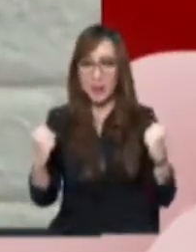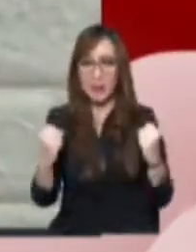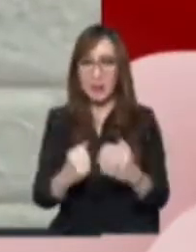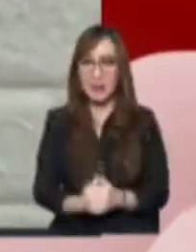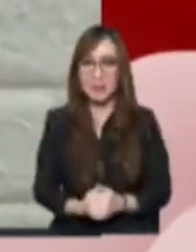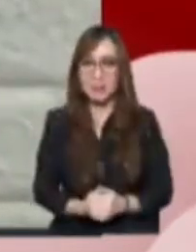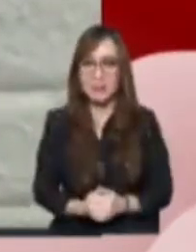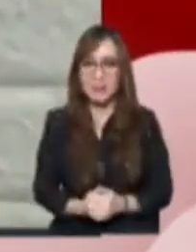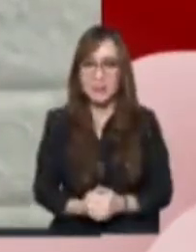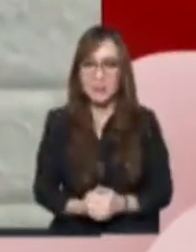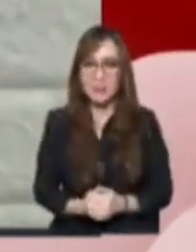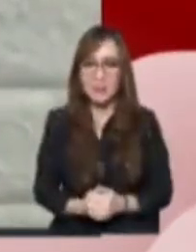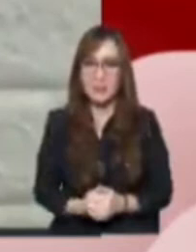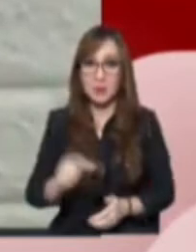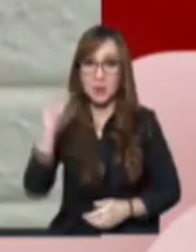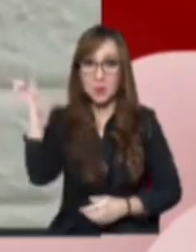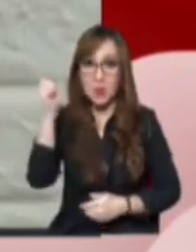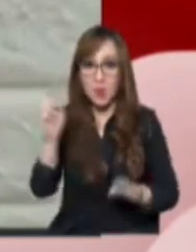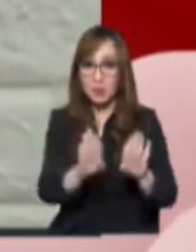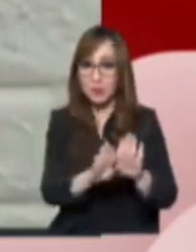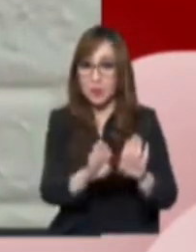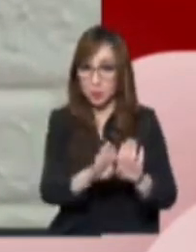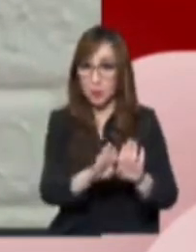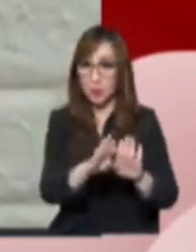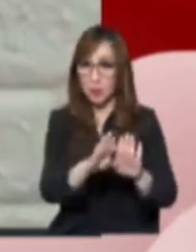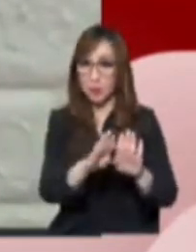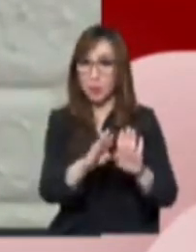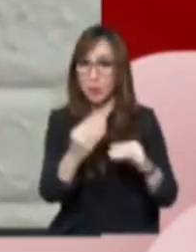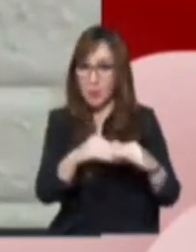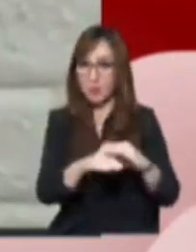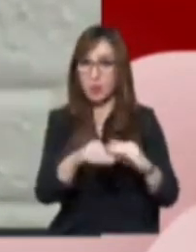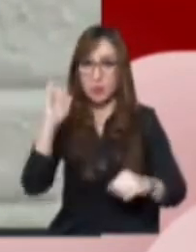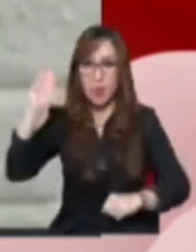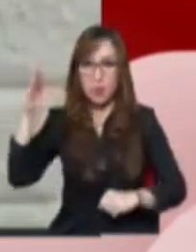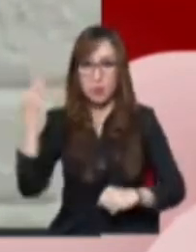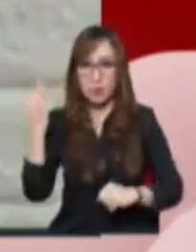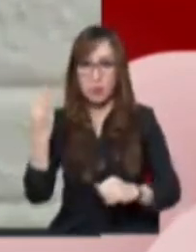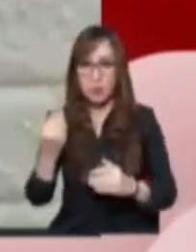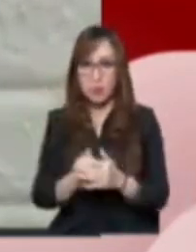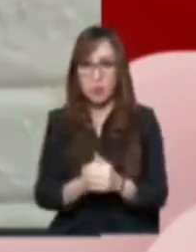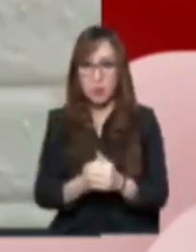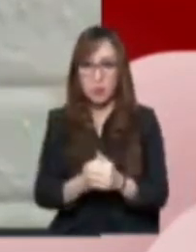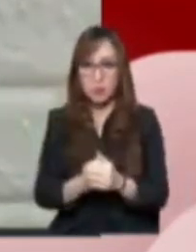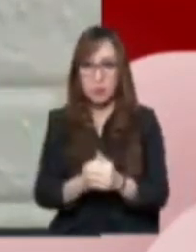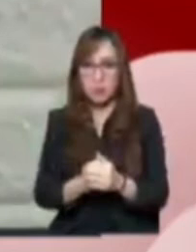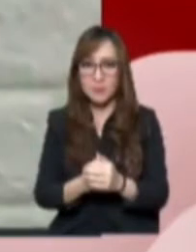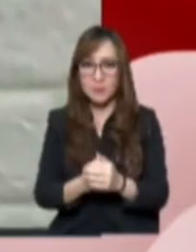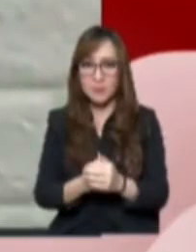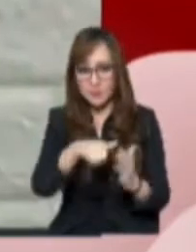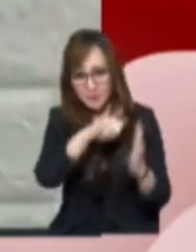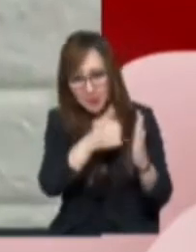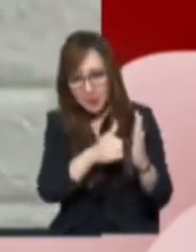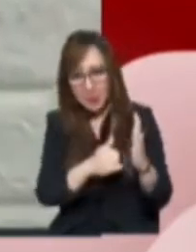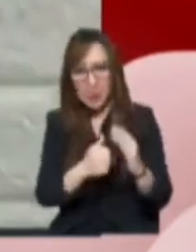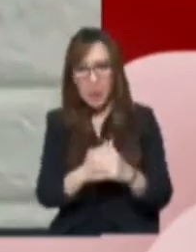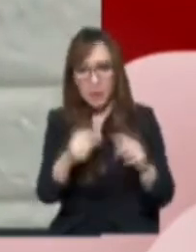di pertama di pintu-pintu boarding pada saat validasi pengecekan dokumen dokumen